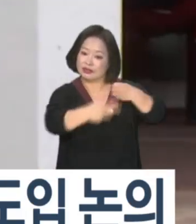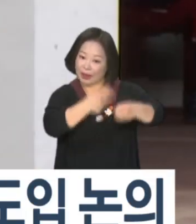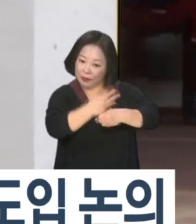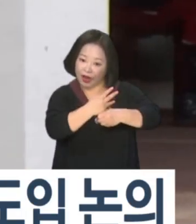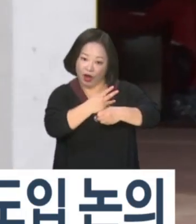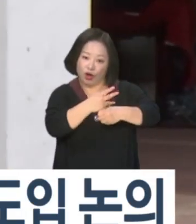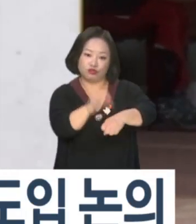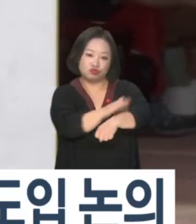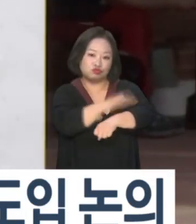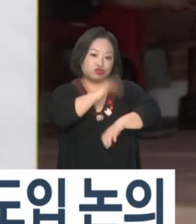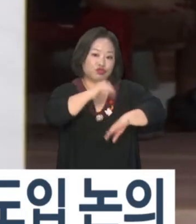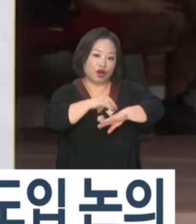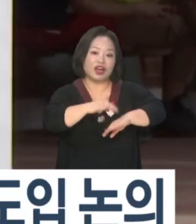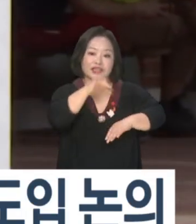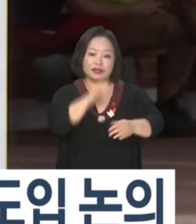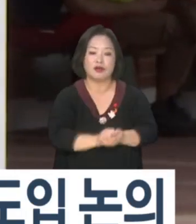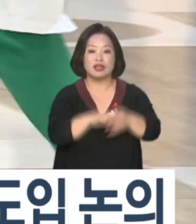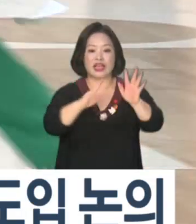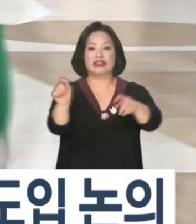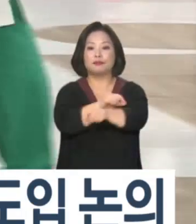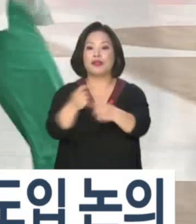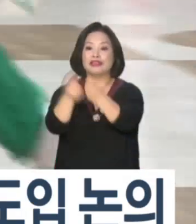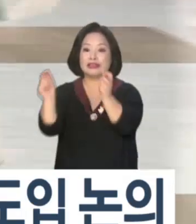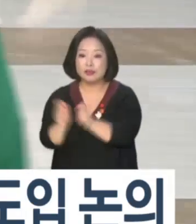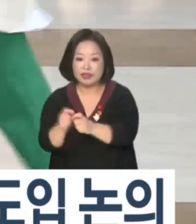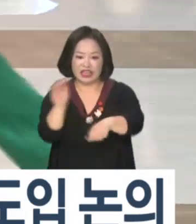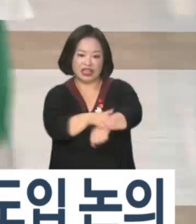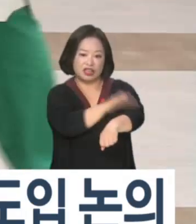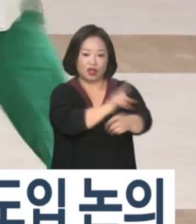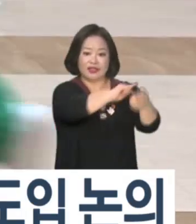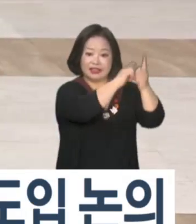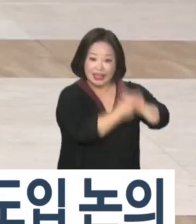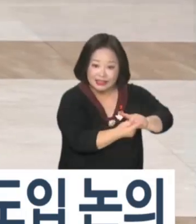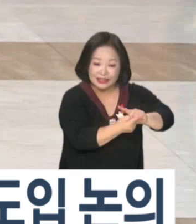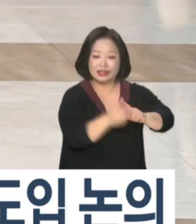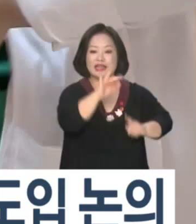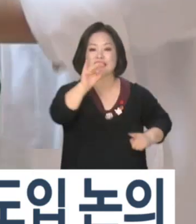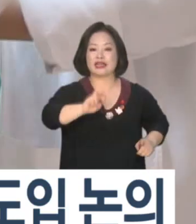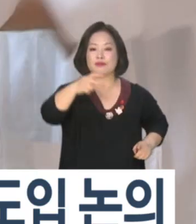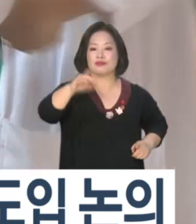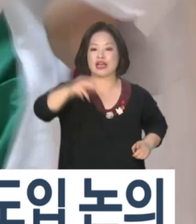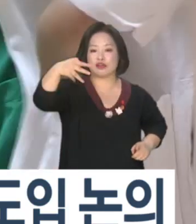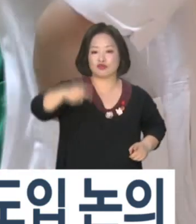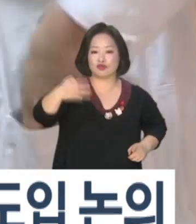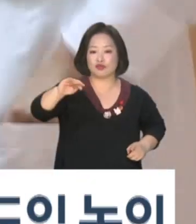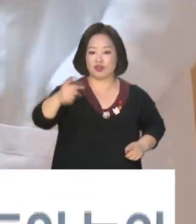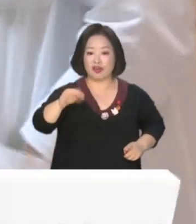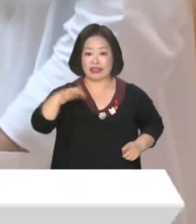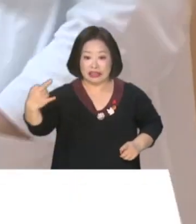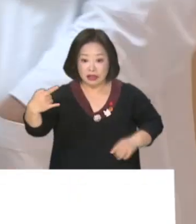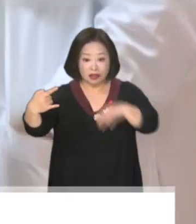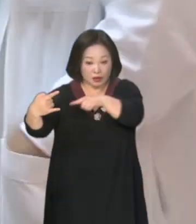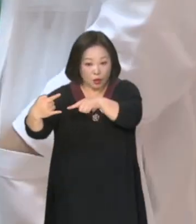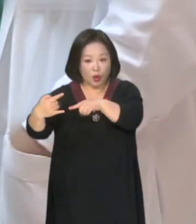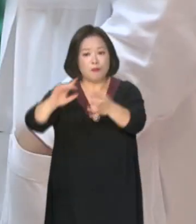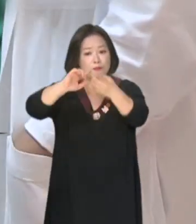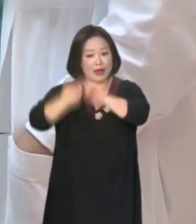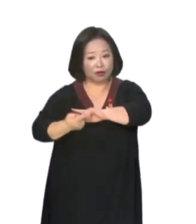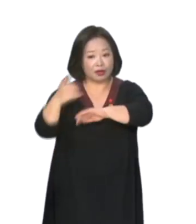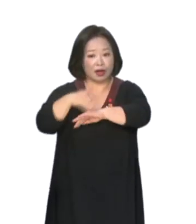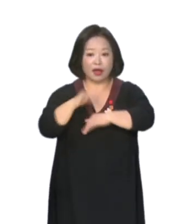전공의 수련 체계 개편 태스크포스는 인턴 대신 임상 수련이 대체하는 논의를 진행 중입니다